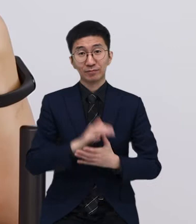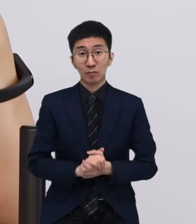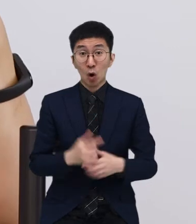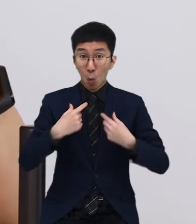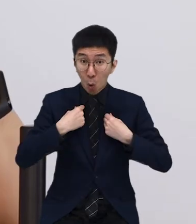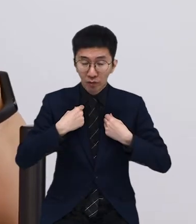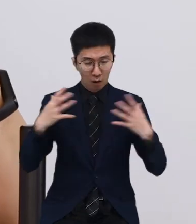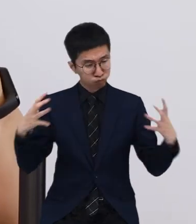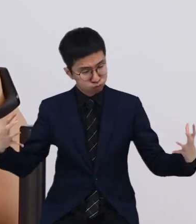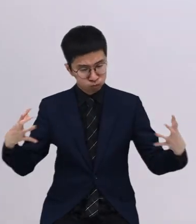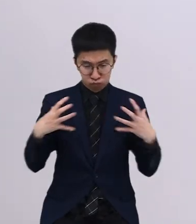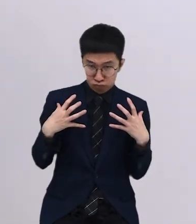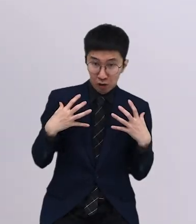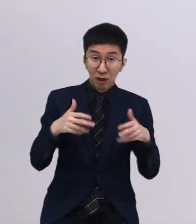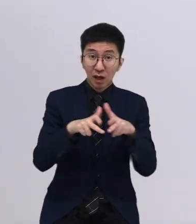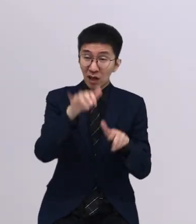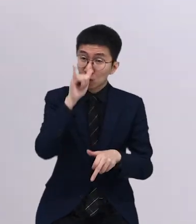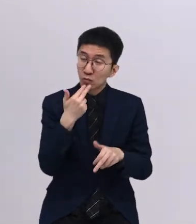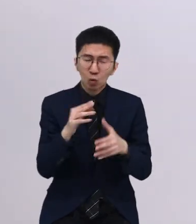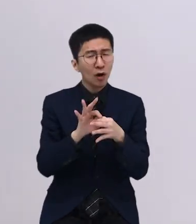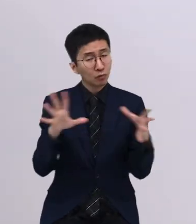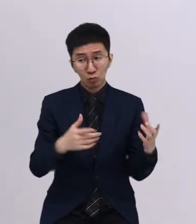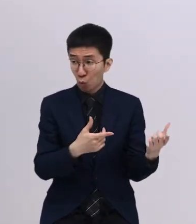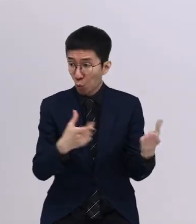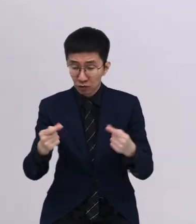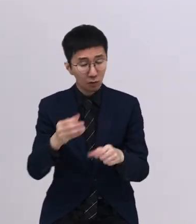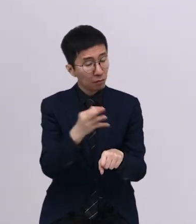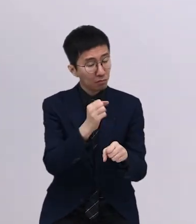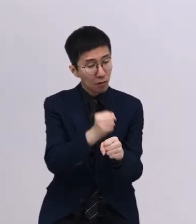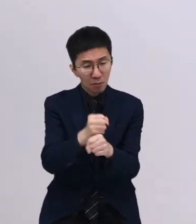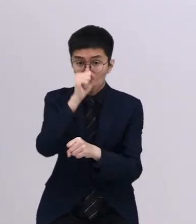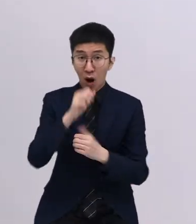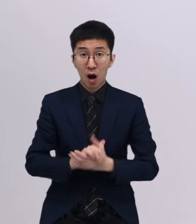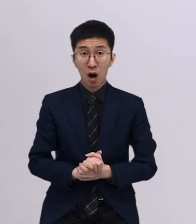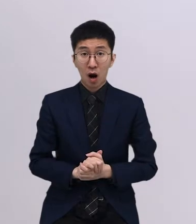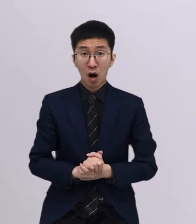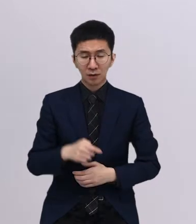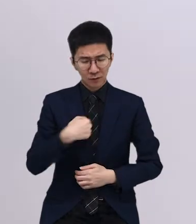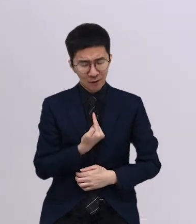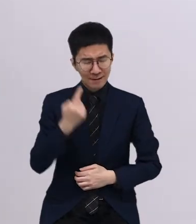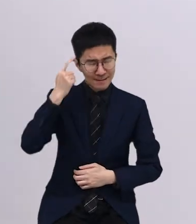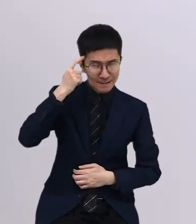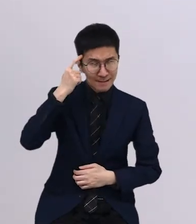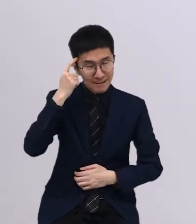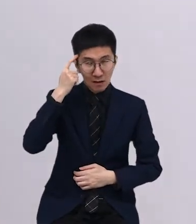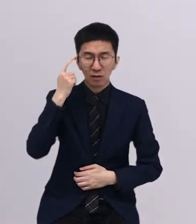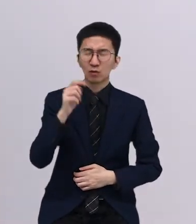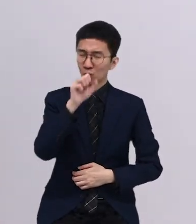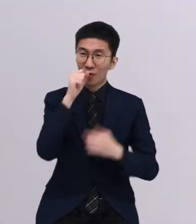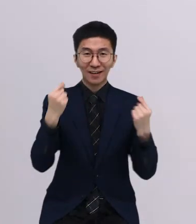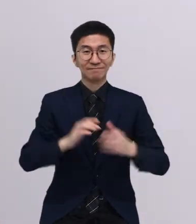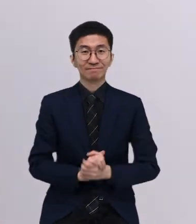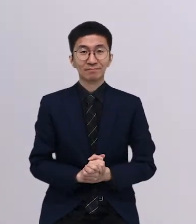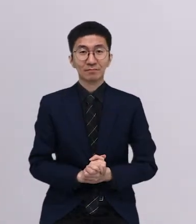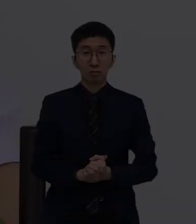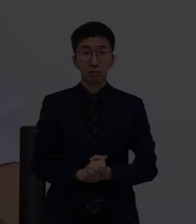편해지고 자유로워지는 거예요. 사실 옷이 다양한 사이즈가 있어야 좋은 거잖아요. 그게 맞는 건데 최면을 좀 거는 거죠. 내 몸이